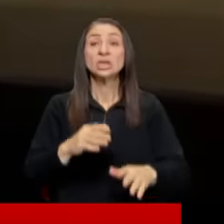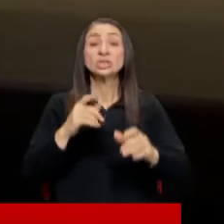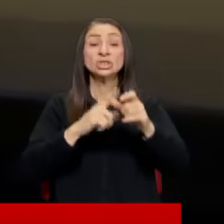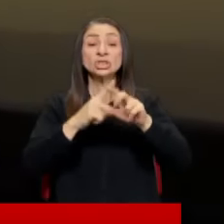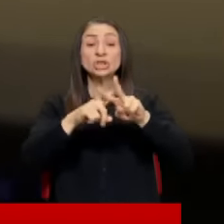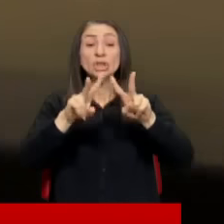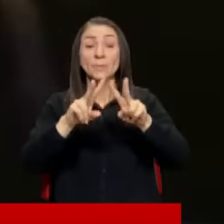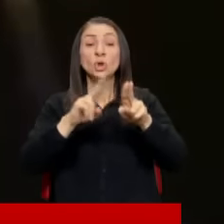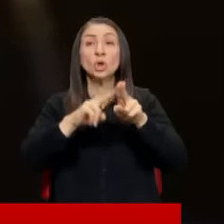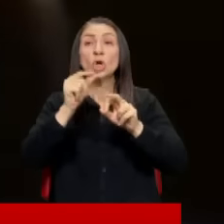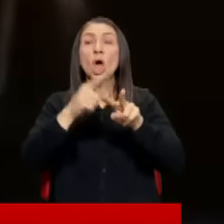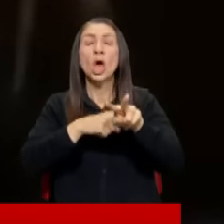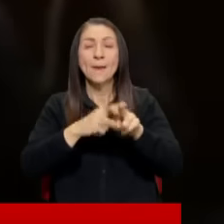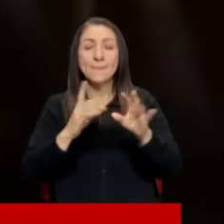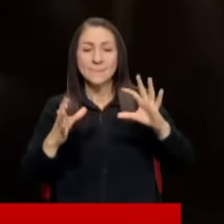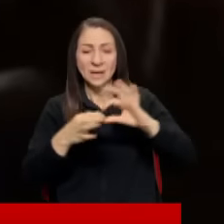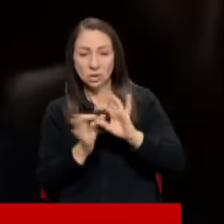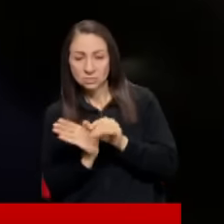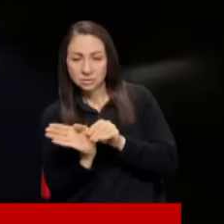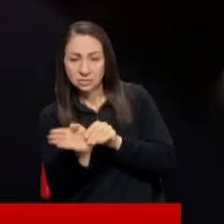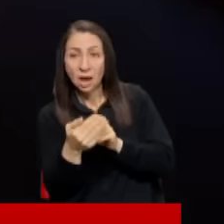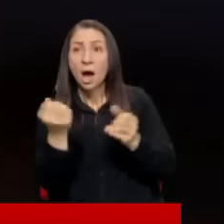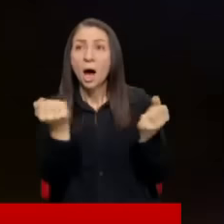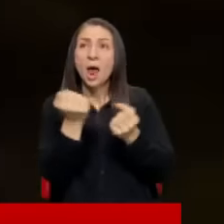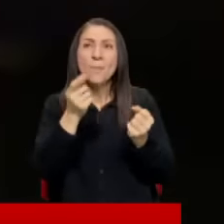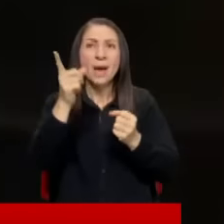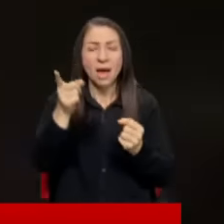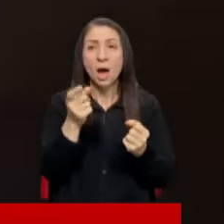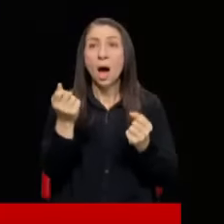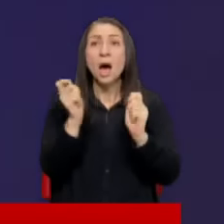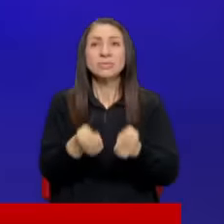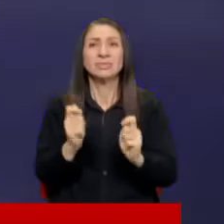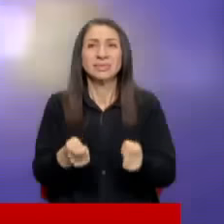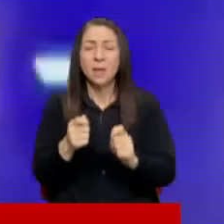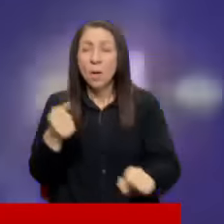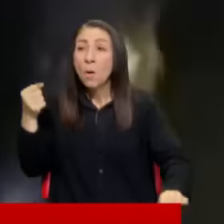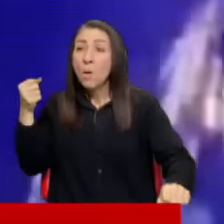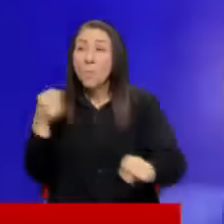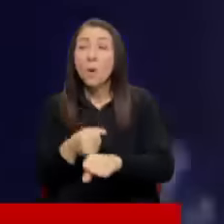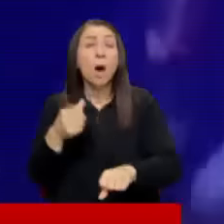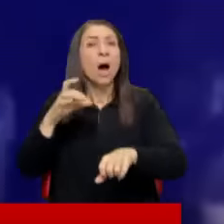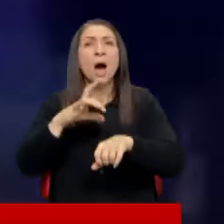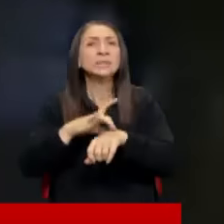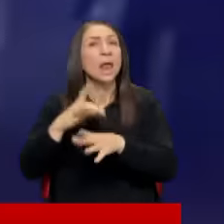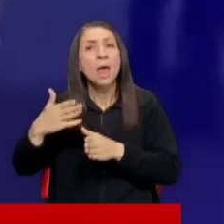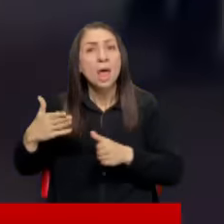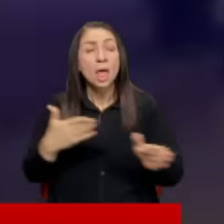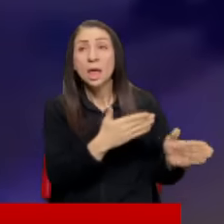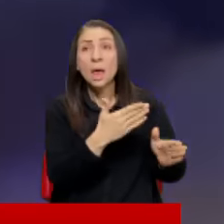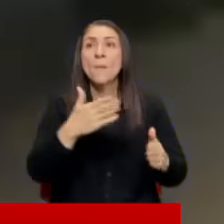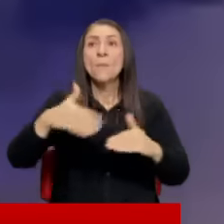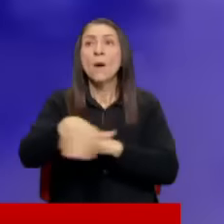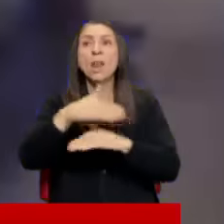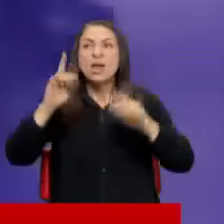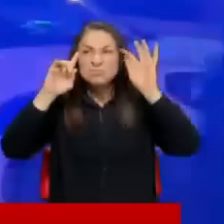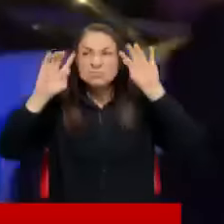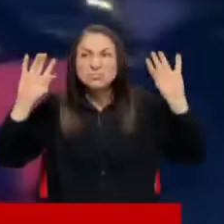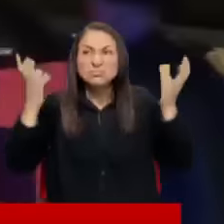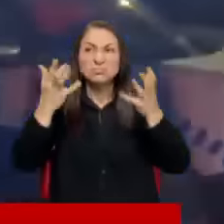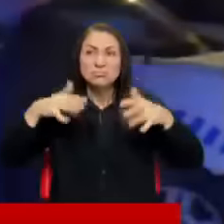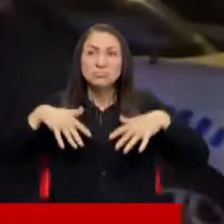Çamköy bağlantı yolunda otomobil kavşakta at arabasına çarptı. Yaralılar hastaneye kaldırıldıktan sonra mahalleli sokağa